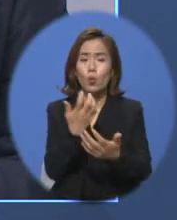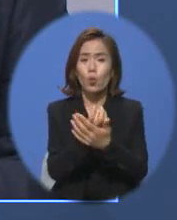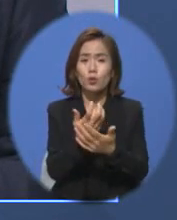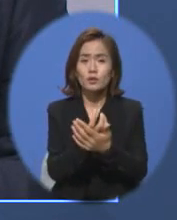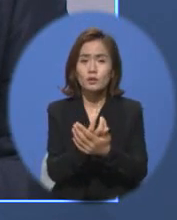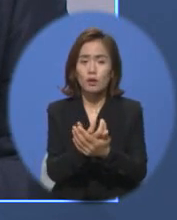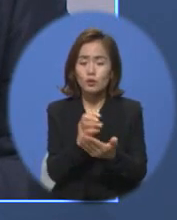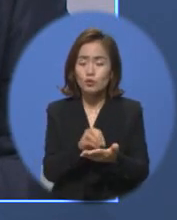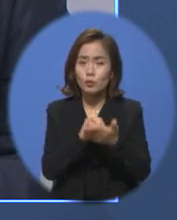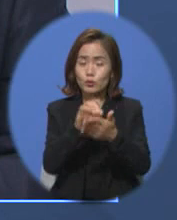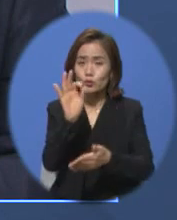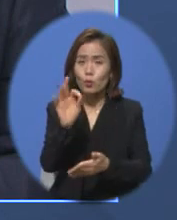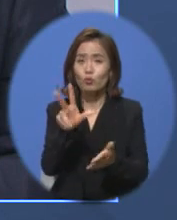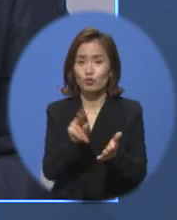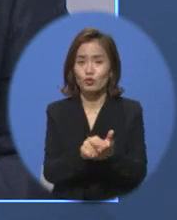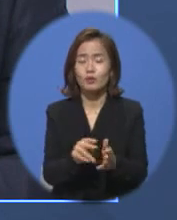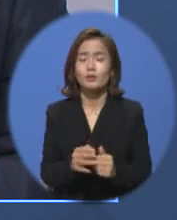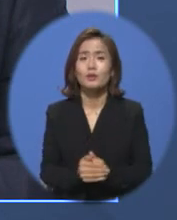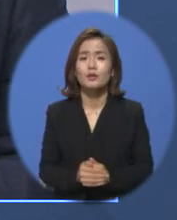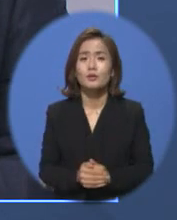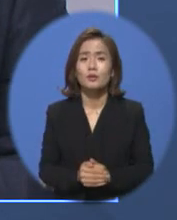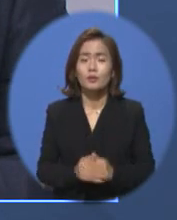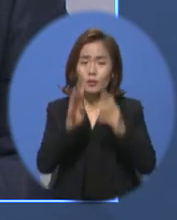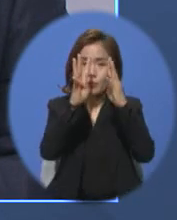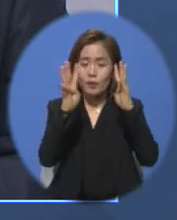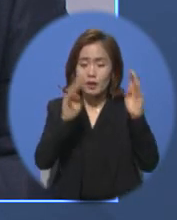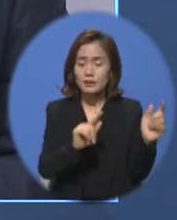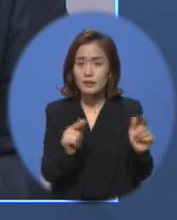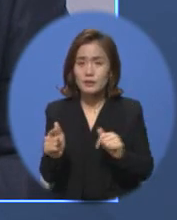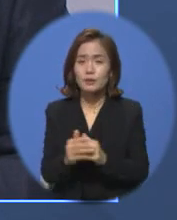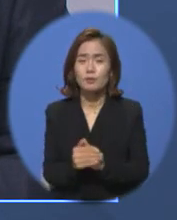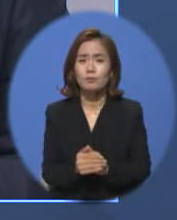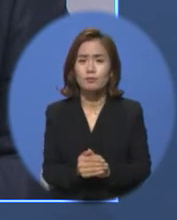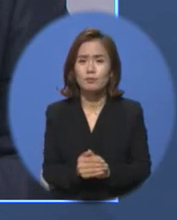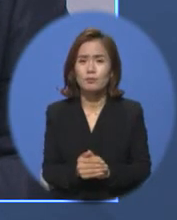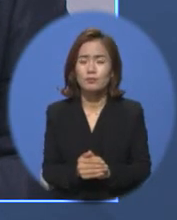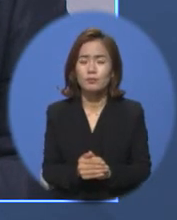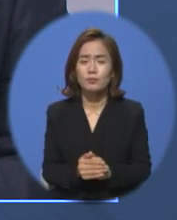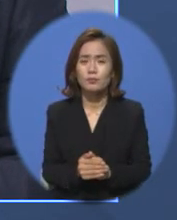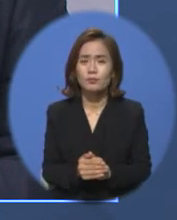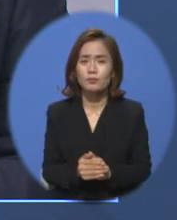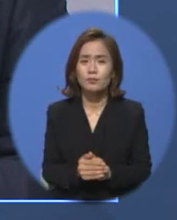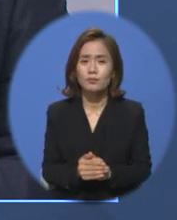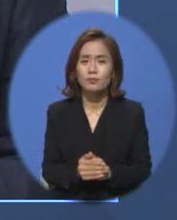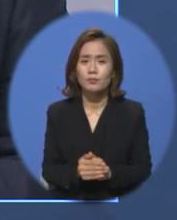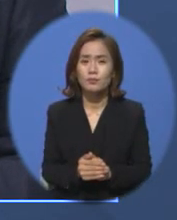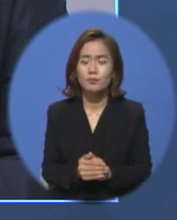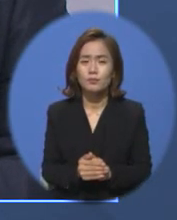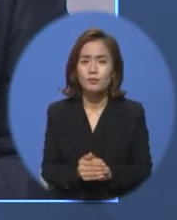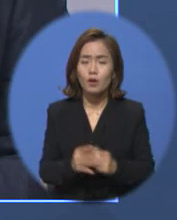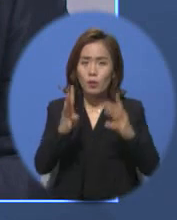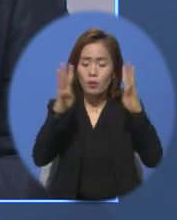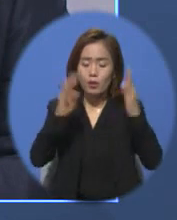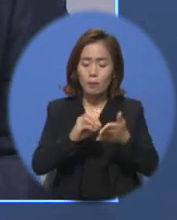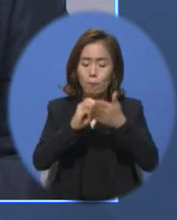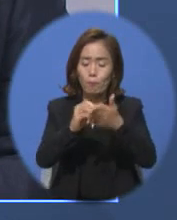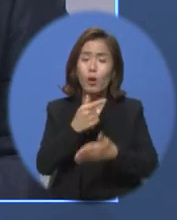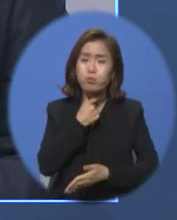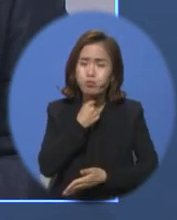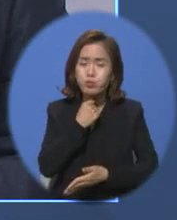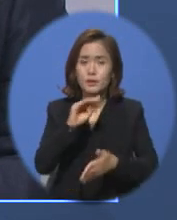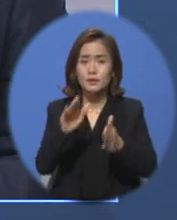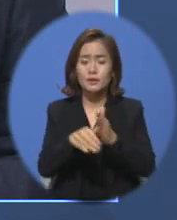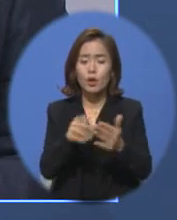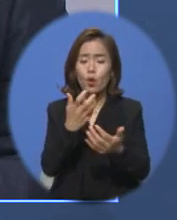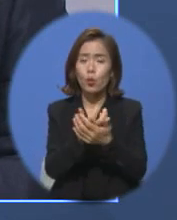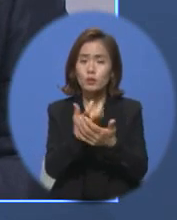수수료문제입니다.기다리다. 학생들이대학에진학하고싶을때 여러곳에지원할수있는데